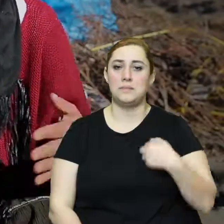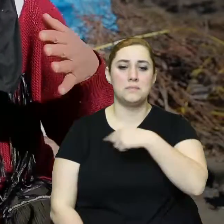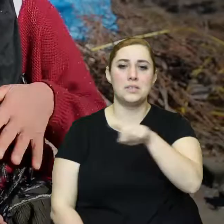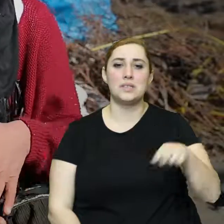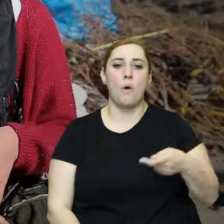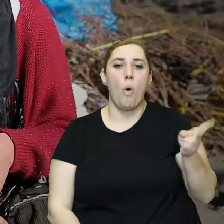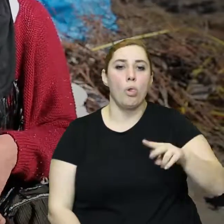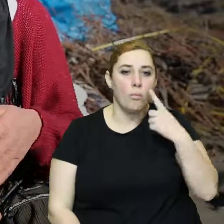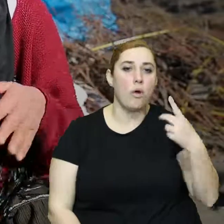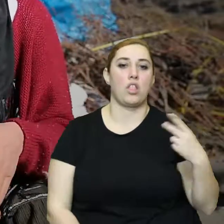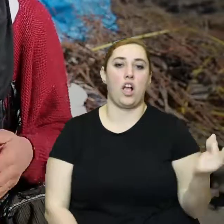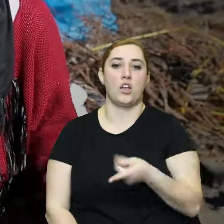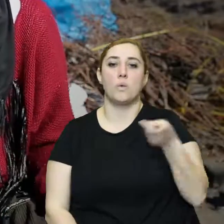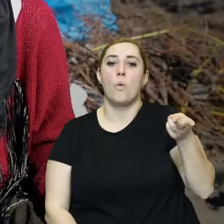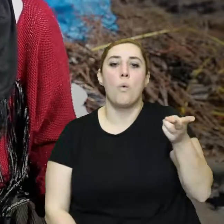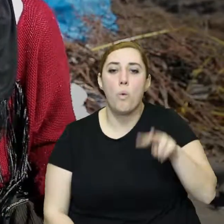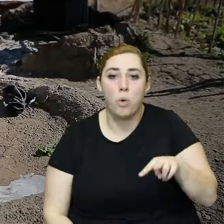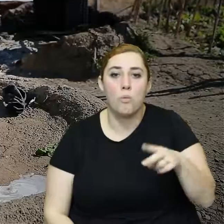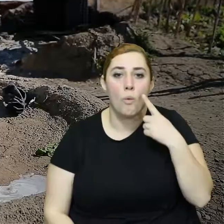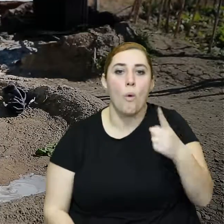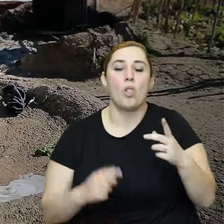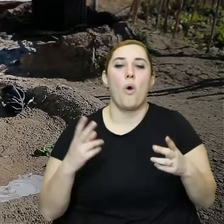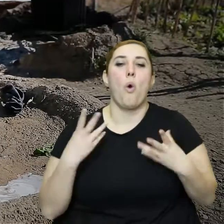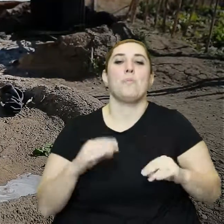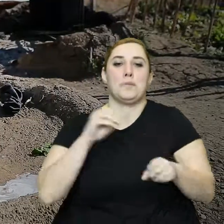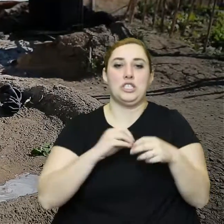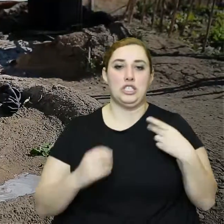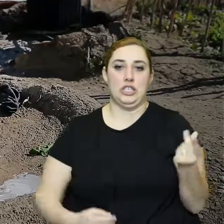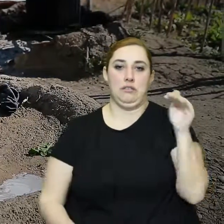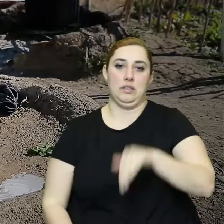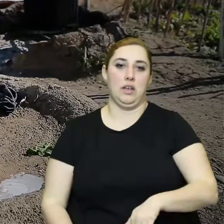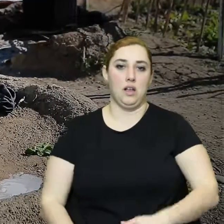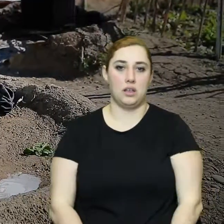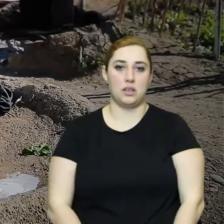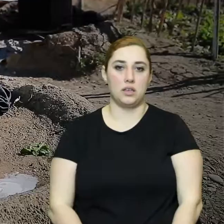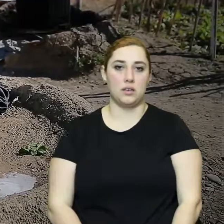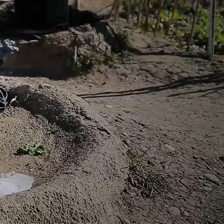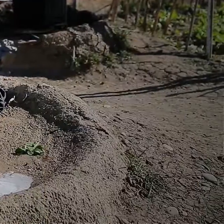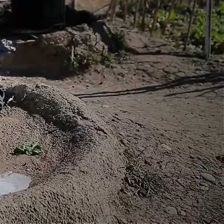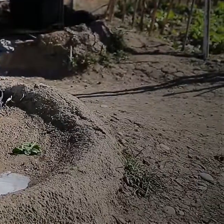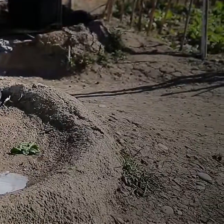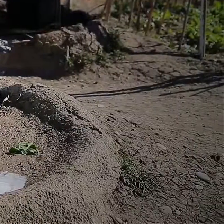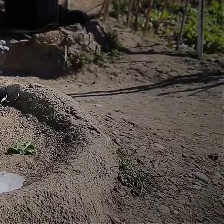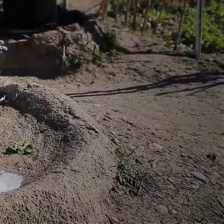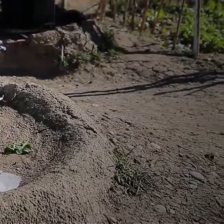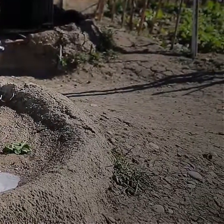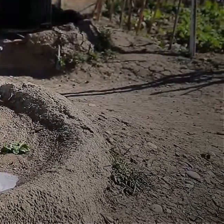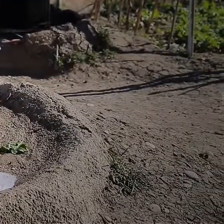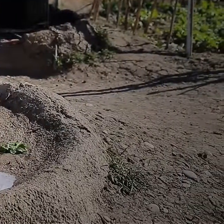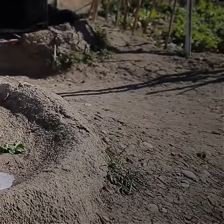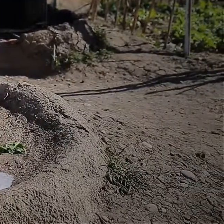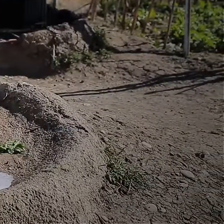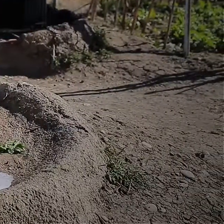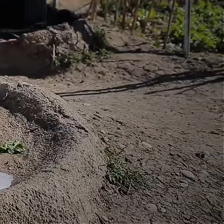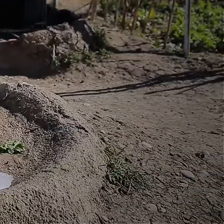Biz ölümün altından kaçtık. Ölümün altından kaçana daha ne sorulabilir ki? 1 yaşlarında bir kız